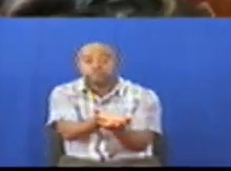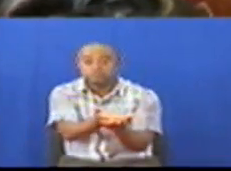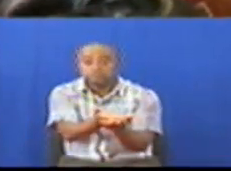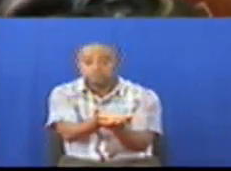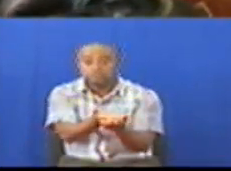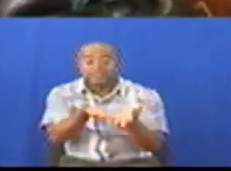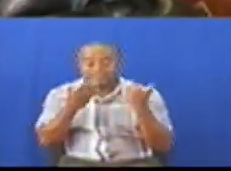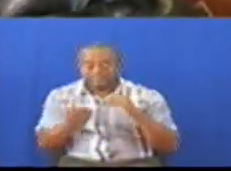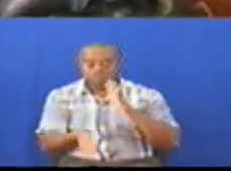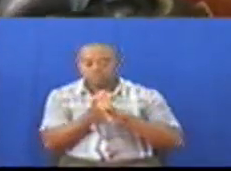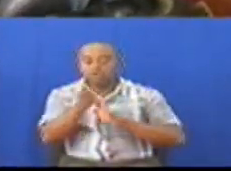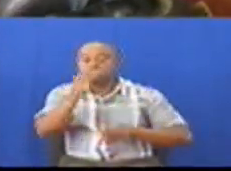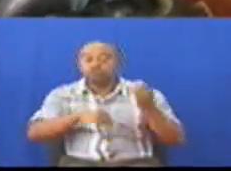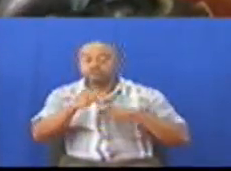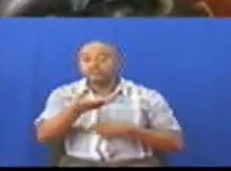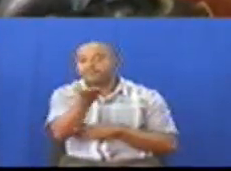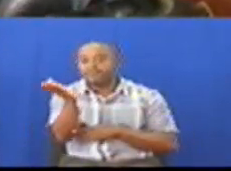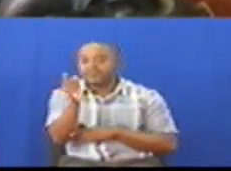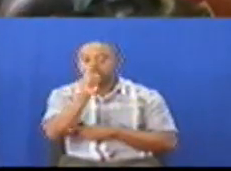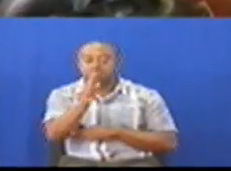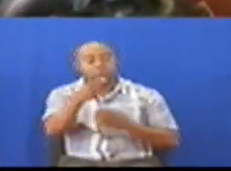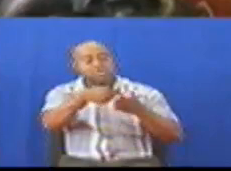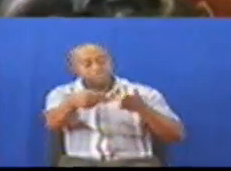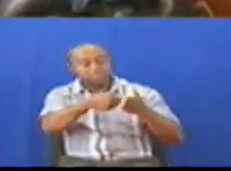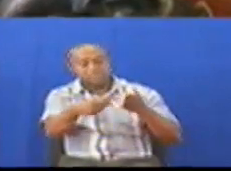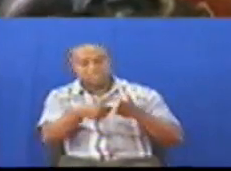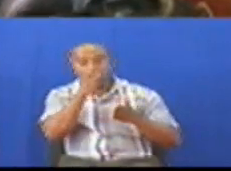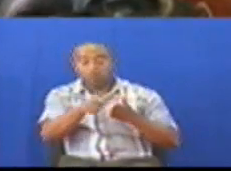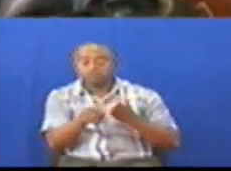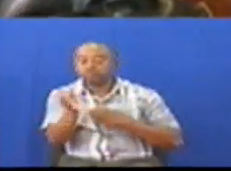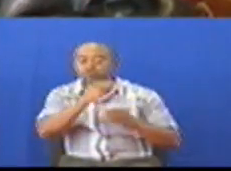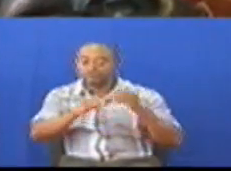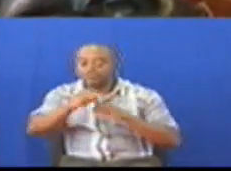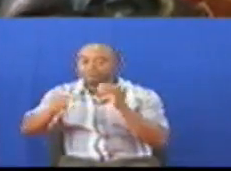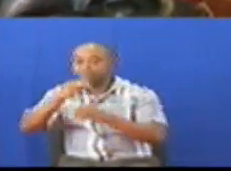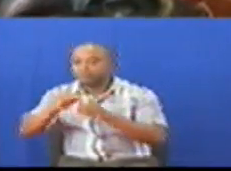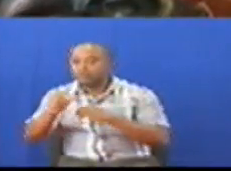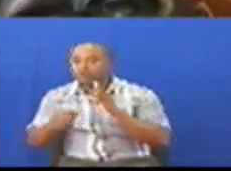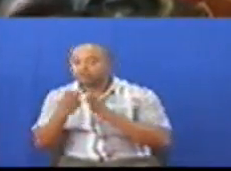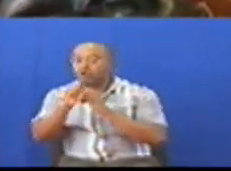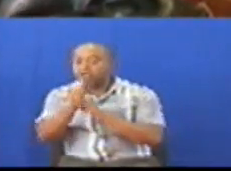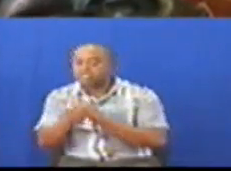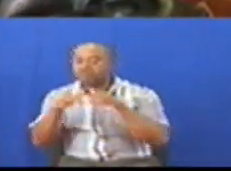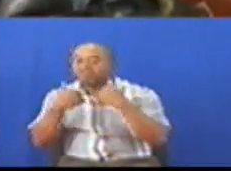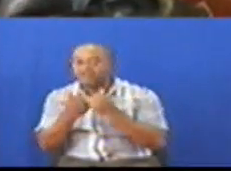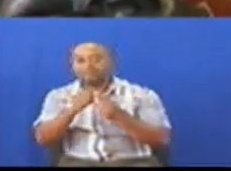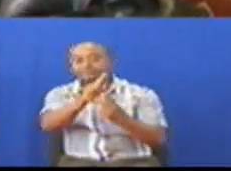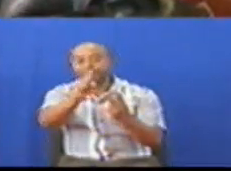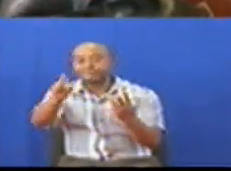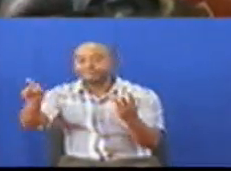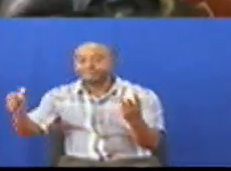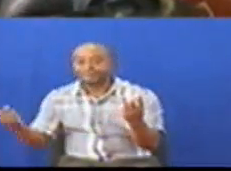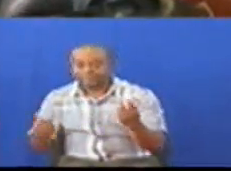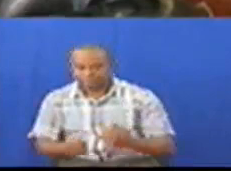na uchangiaji. Ninayo majina hapa ya wachangiaji kutoka kwa wawakilishi wa vyama kama tulivyo humu